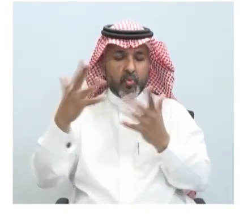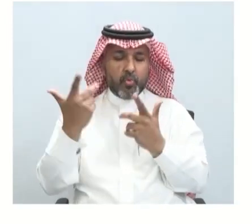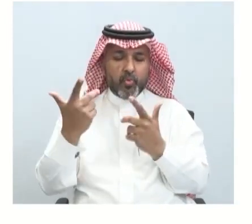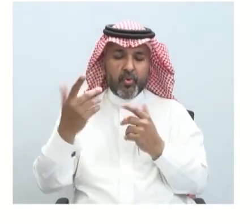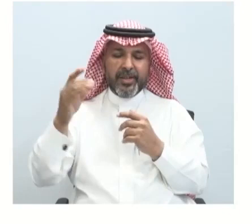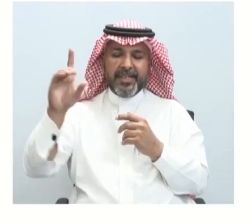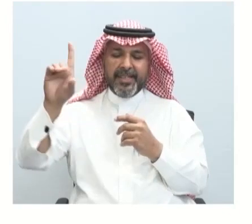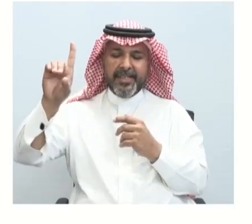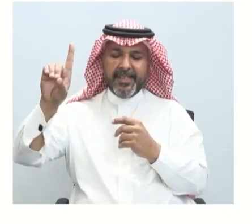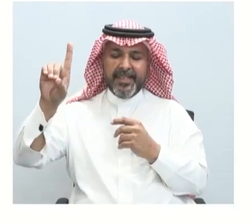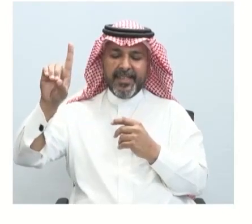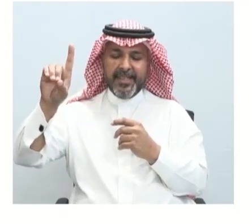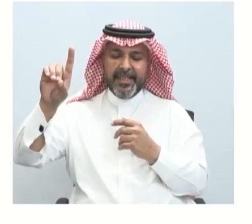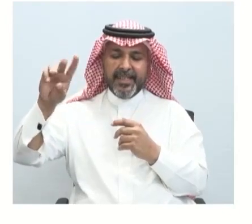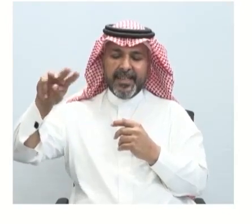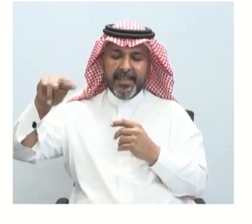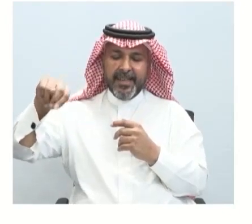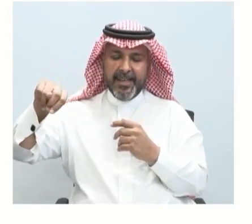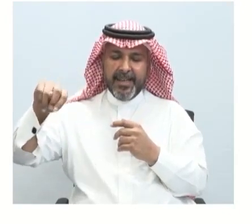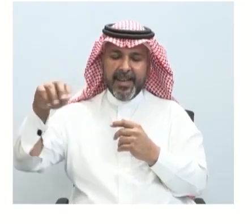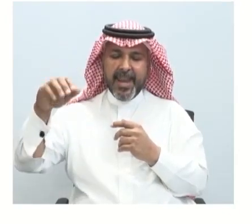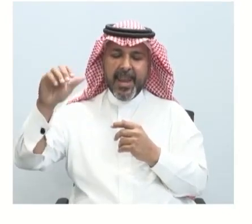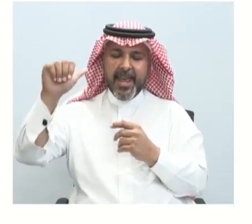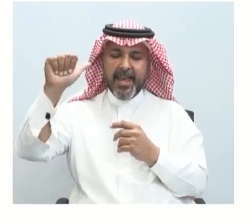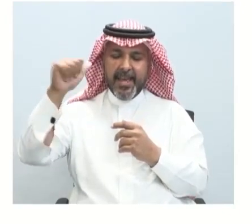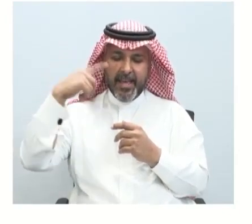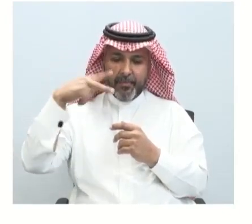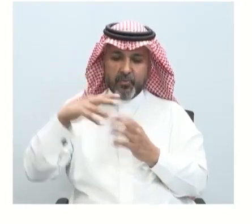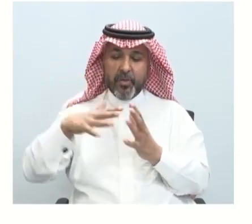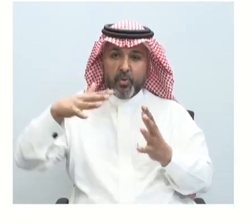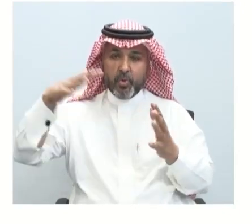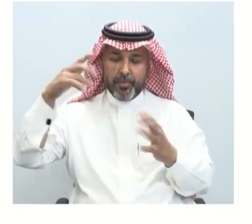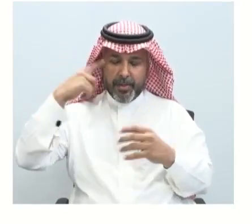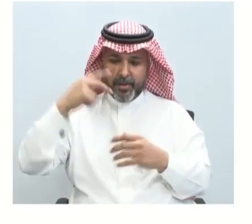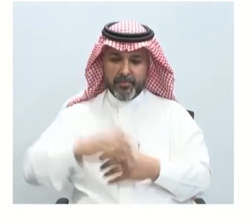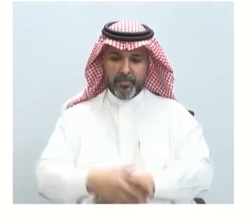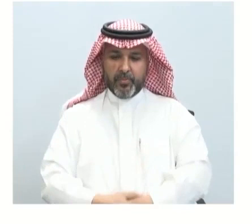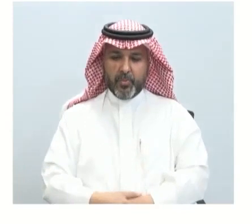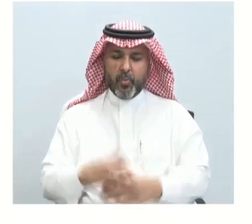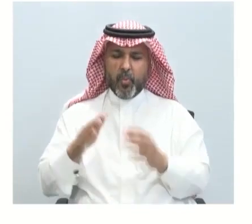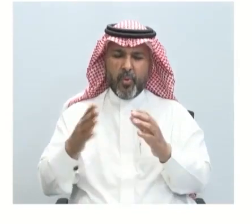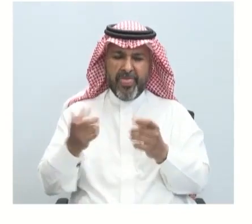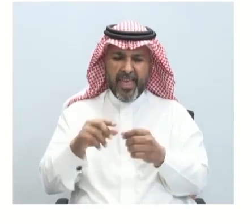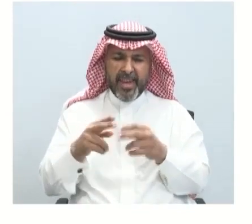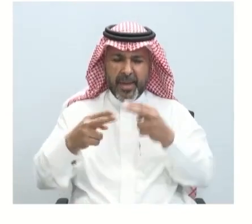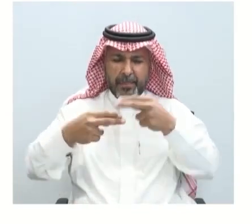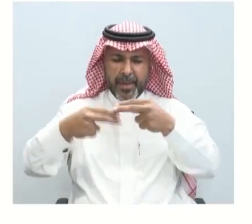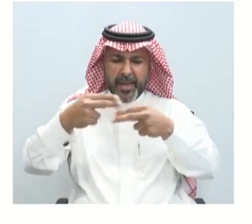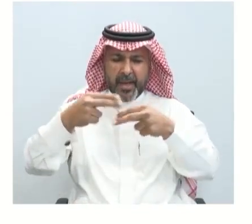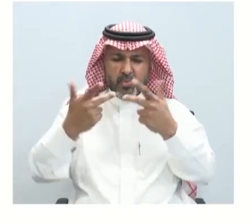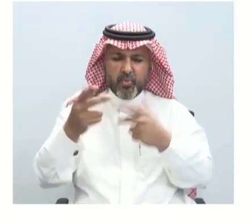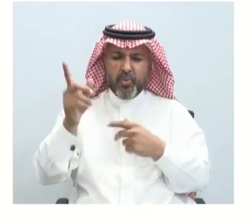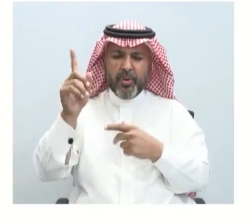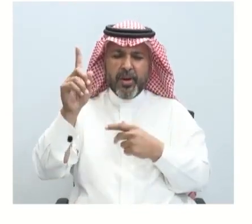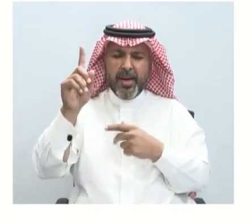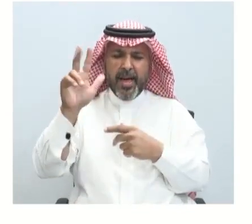تتم بناء او يتم بناء البروتينات ولعل هذه الصوره اظهرها لنا الكتاب ايضا نلاحظ لازالت النواه متواجده لازال